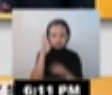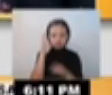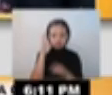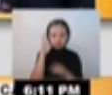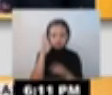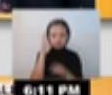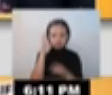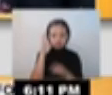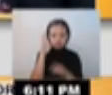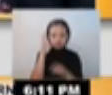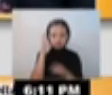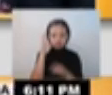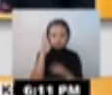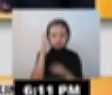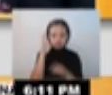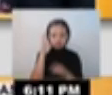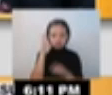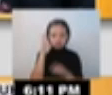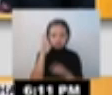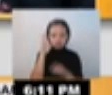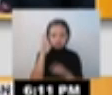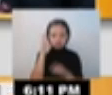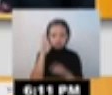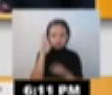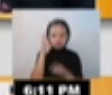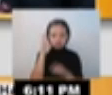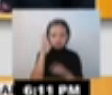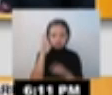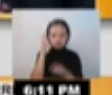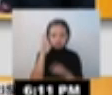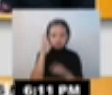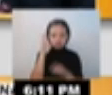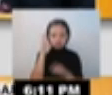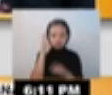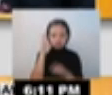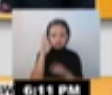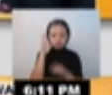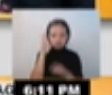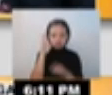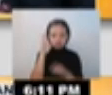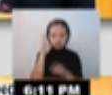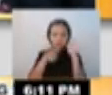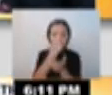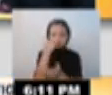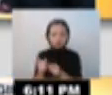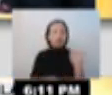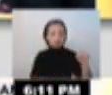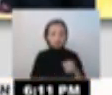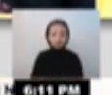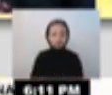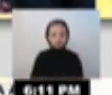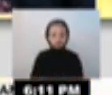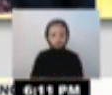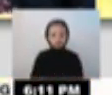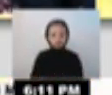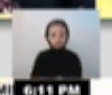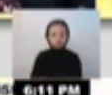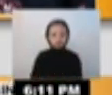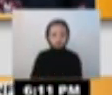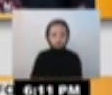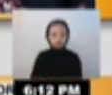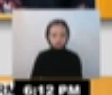sa hearing naman sa Senado? Hindi po ba't minsan din sa, alam naman po ninyo, sa kasaysayan po ng